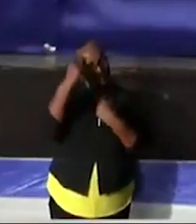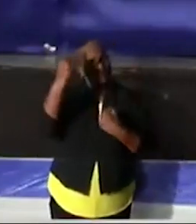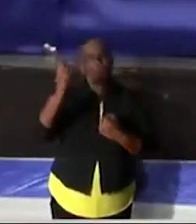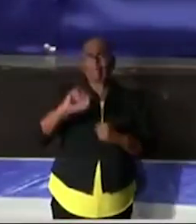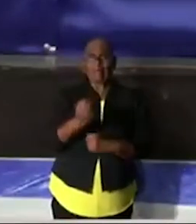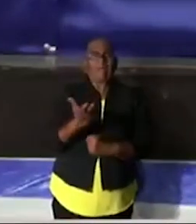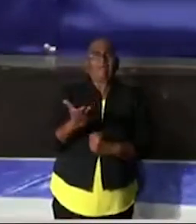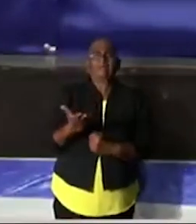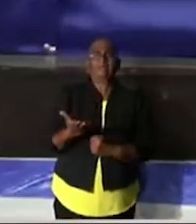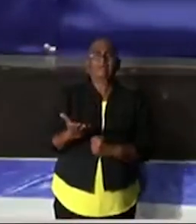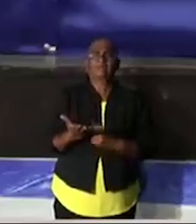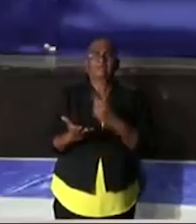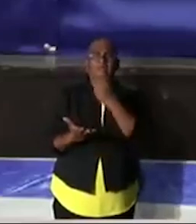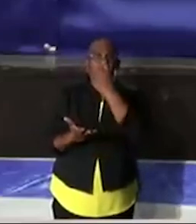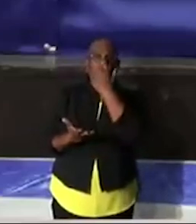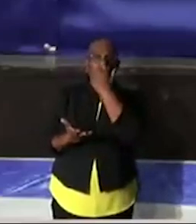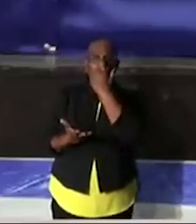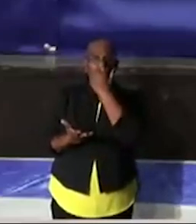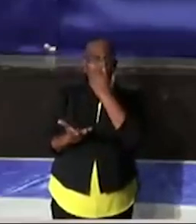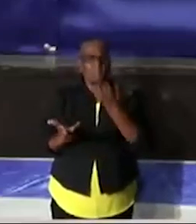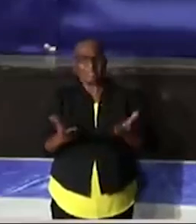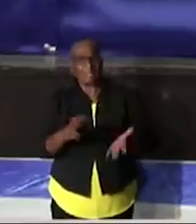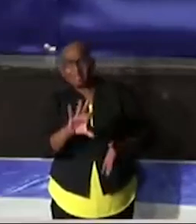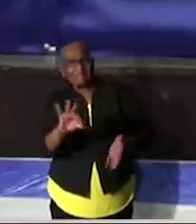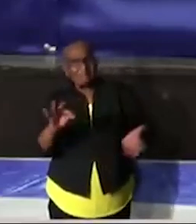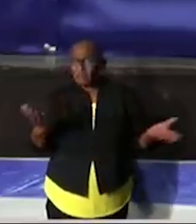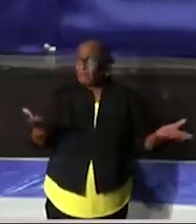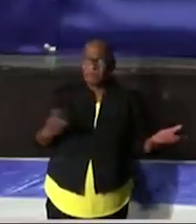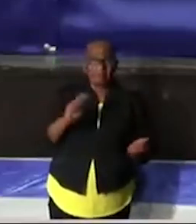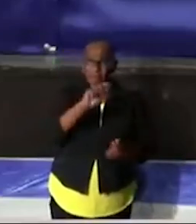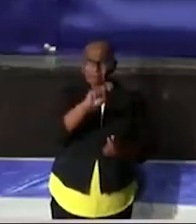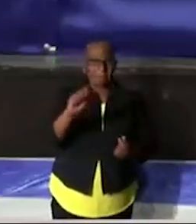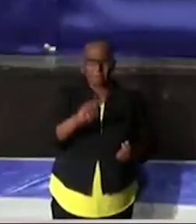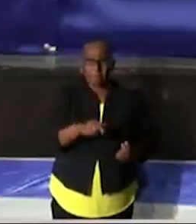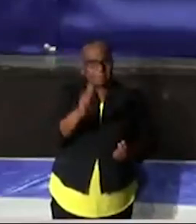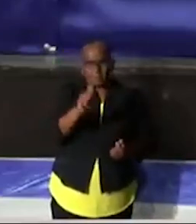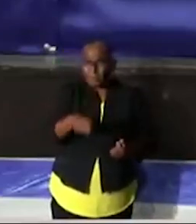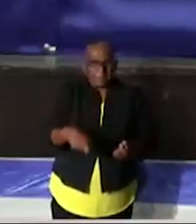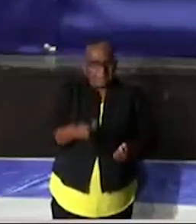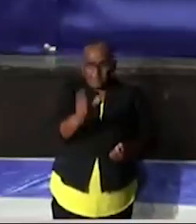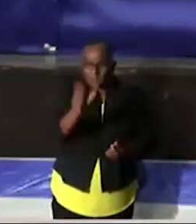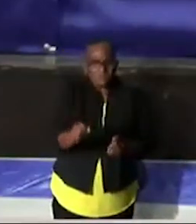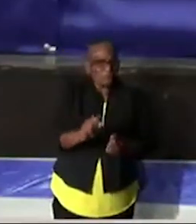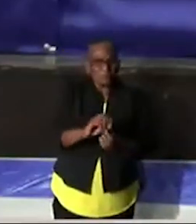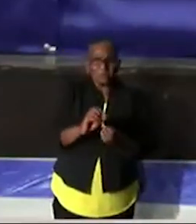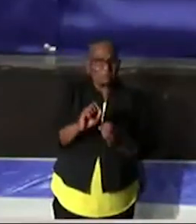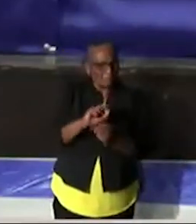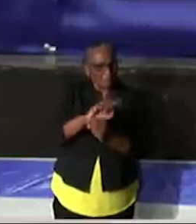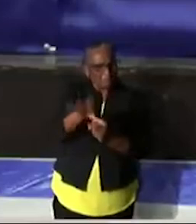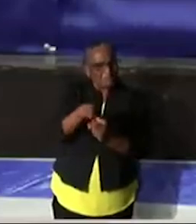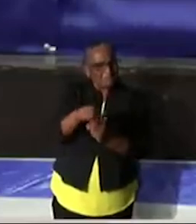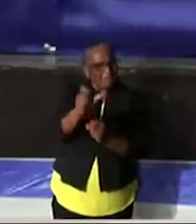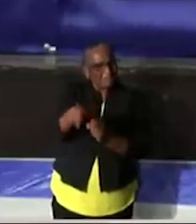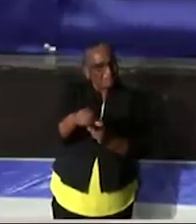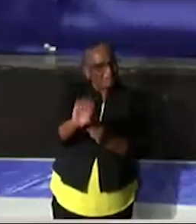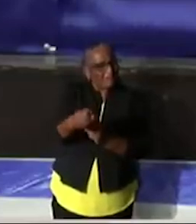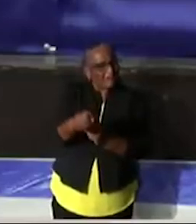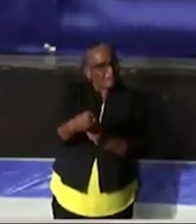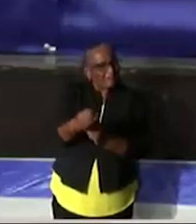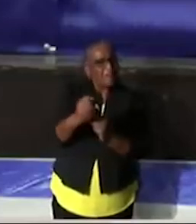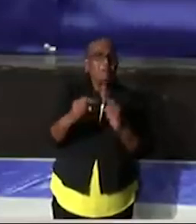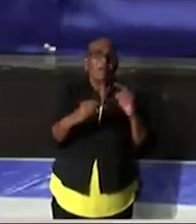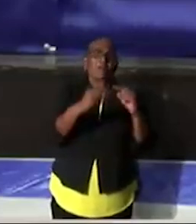is ook nooit ergens gevonden dat er met pinautomaat iemand besmet. Maar het is, zijn de processen en